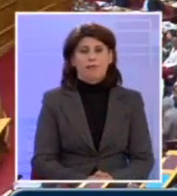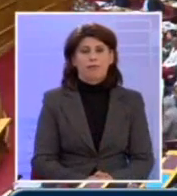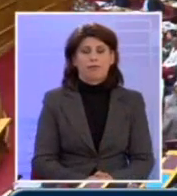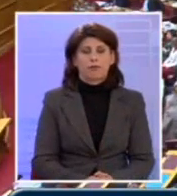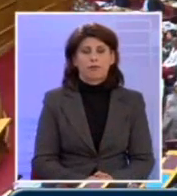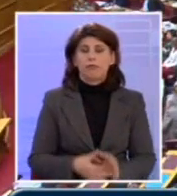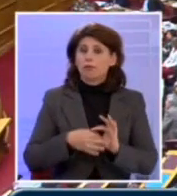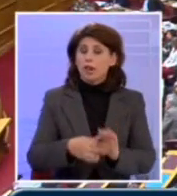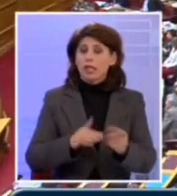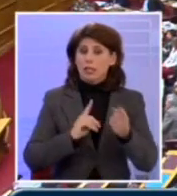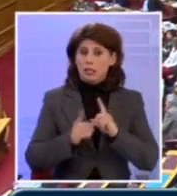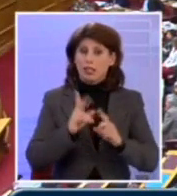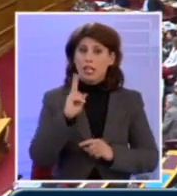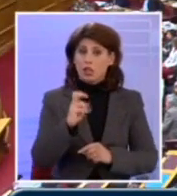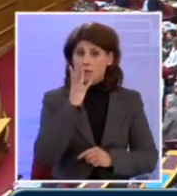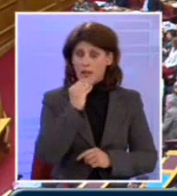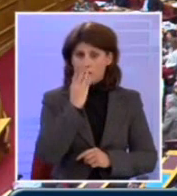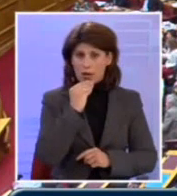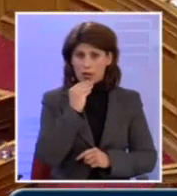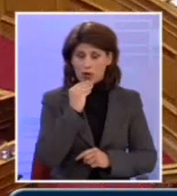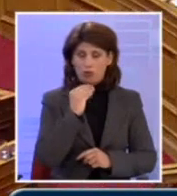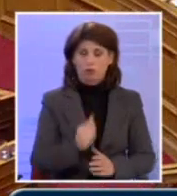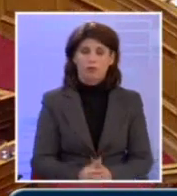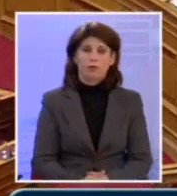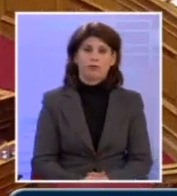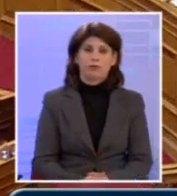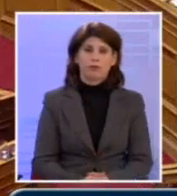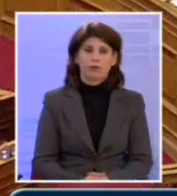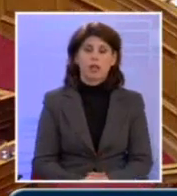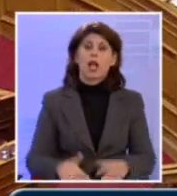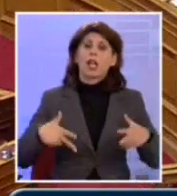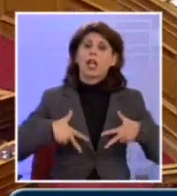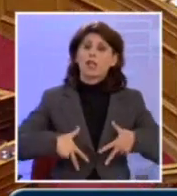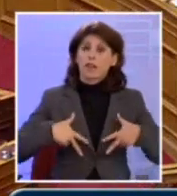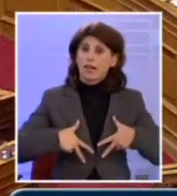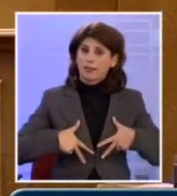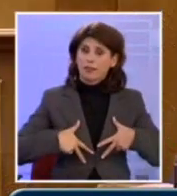Στη συνέχεια της συμφωνίας της 20ης Φλεβάρη, η κυβέρνηση